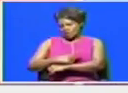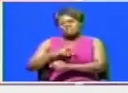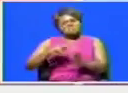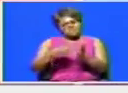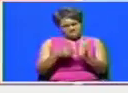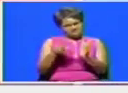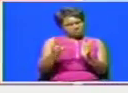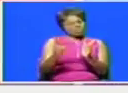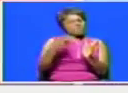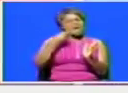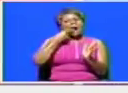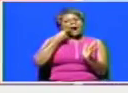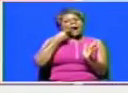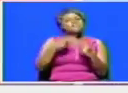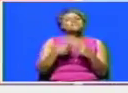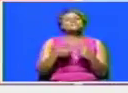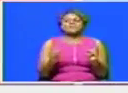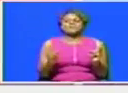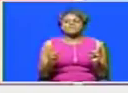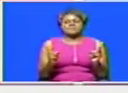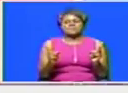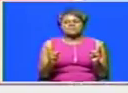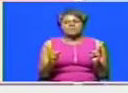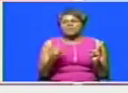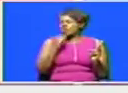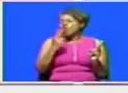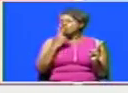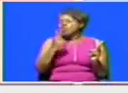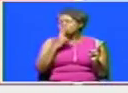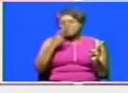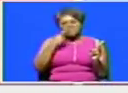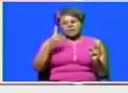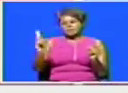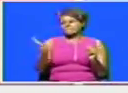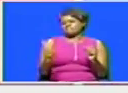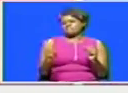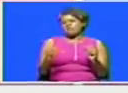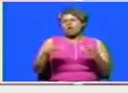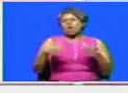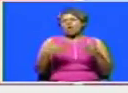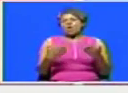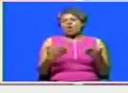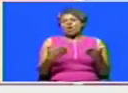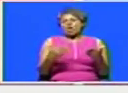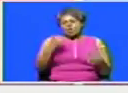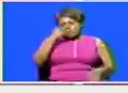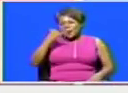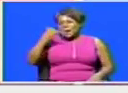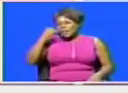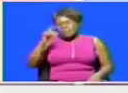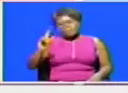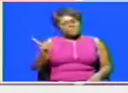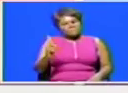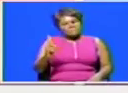wewe umeanza kuwa addictive kwa pombe. Umekuwa addicted. Usiseme tu mtu wa sigara ndio kwa addicted kwa sigara ama mtu wa zile heroin ndio kwa addictive, kwa